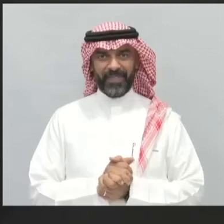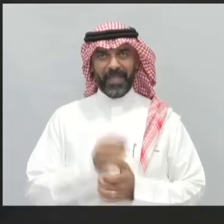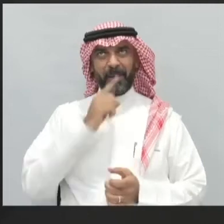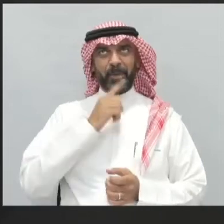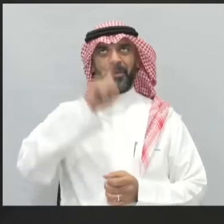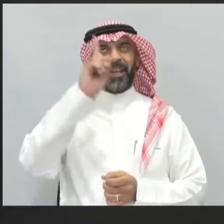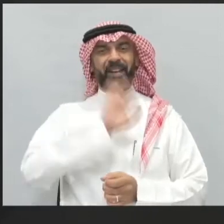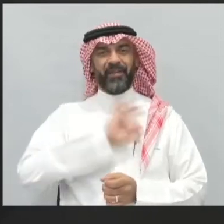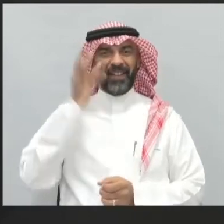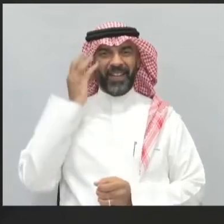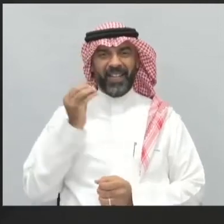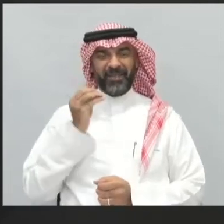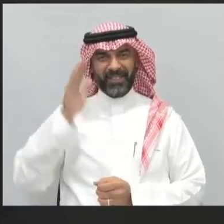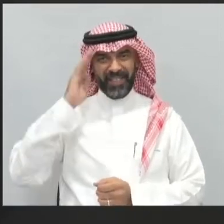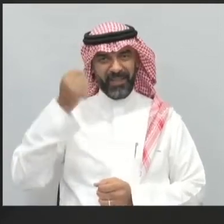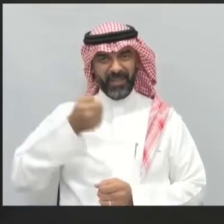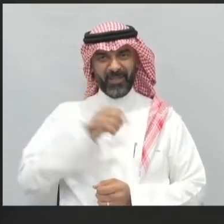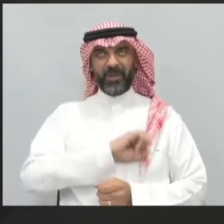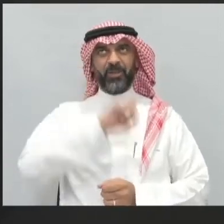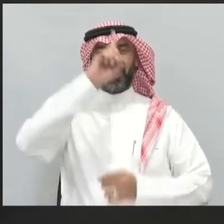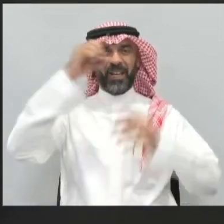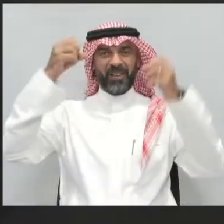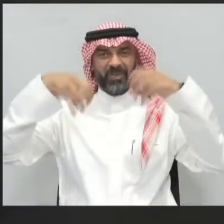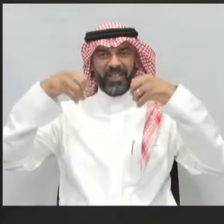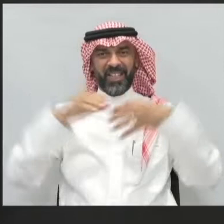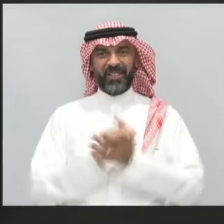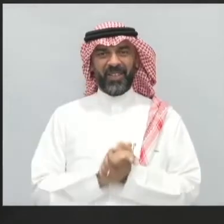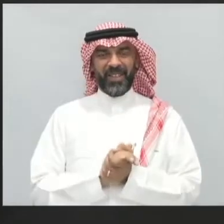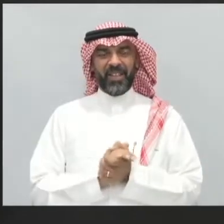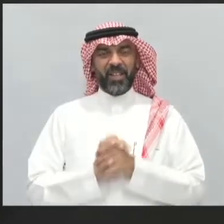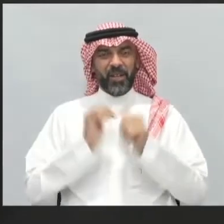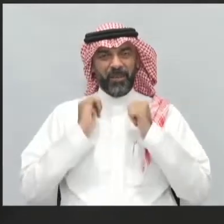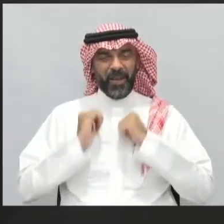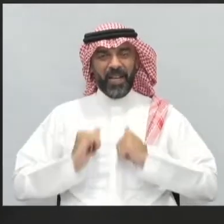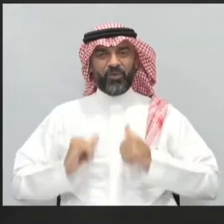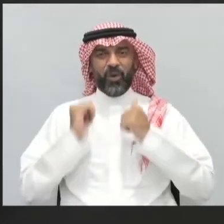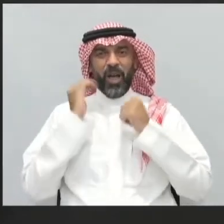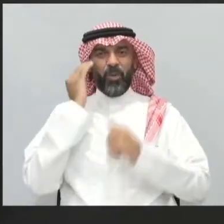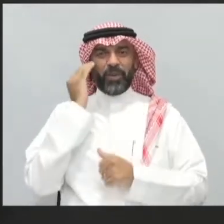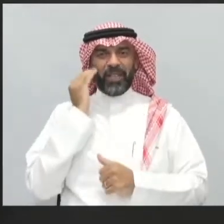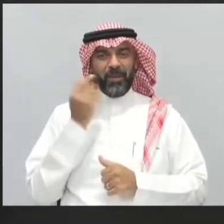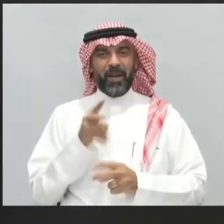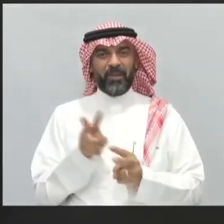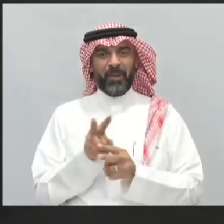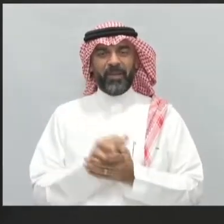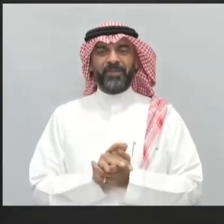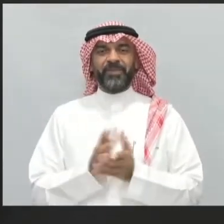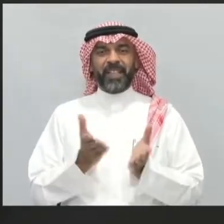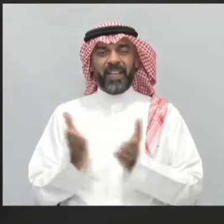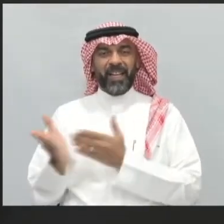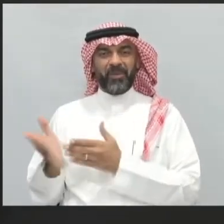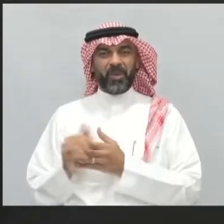بسم الله الرحمن الرحيم السلام عليكم ورحمه الله وبركاته ابنائنا الطلاب والطالبات اهلا ومرحبا بكم